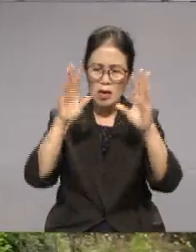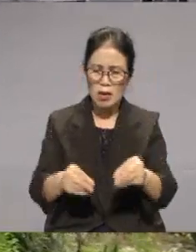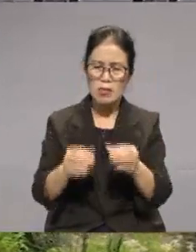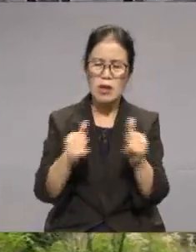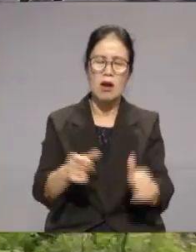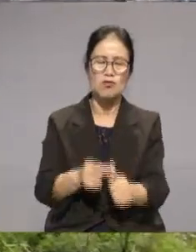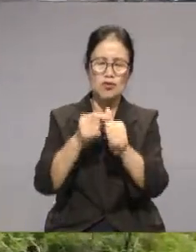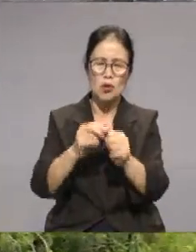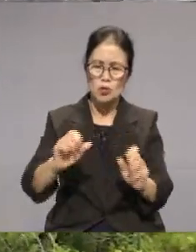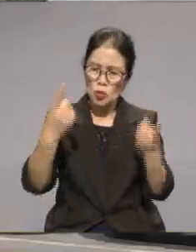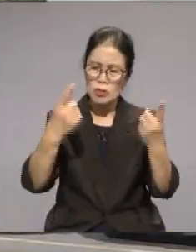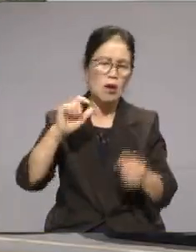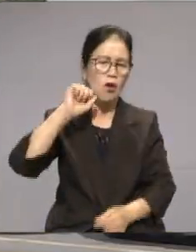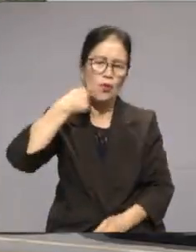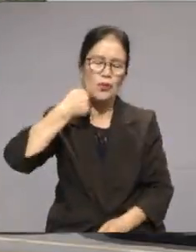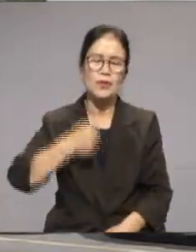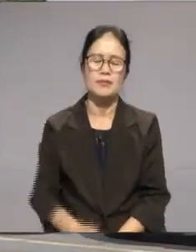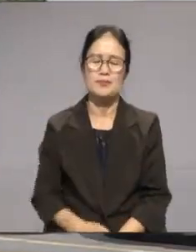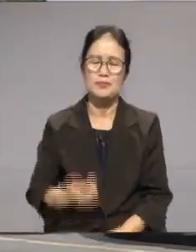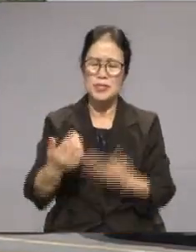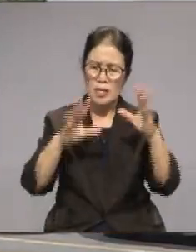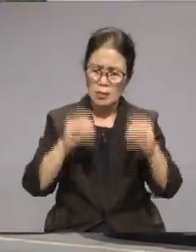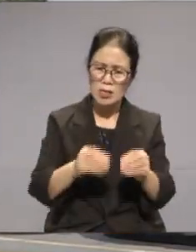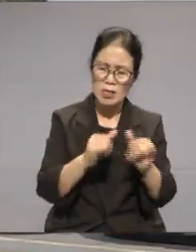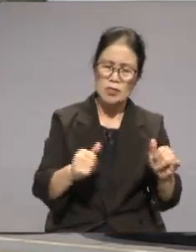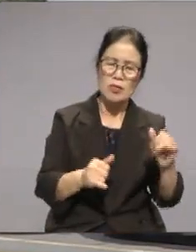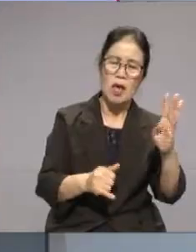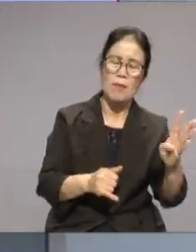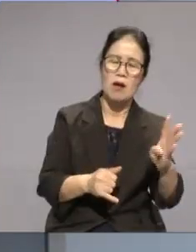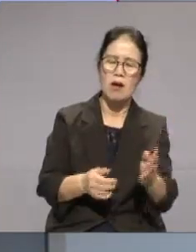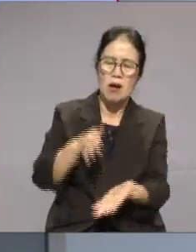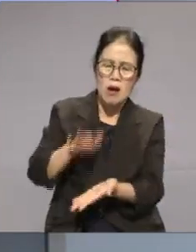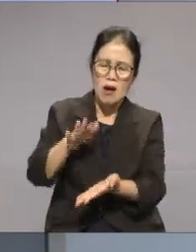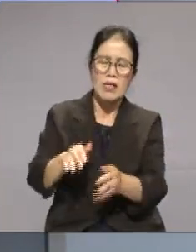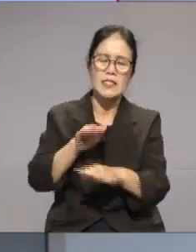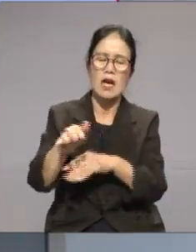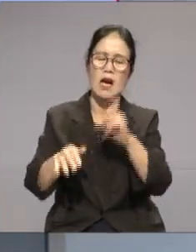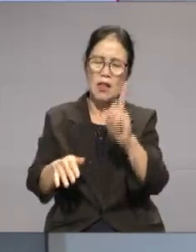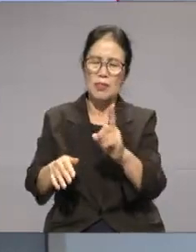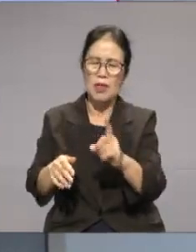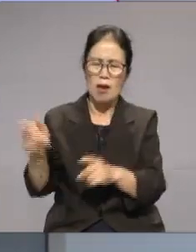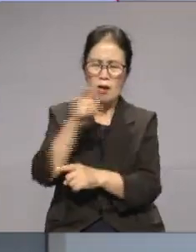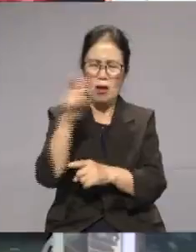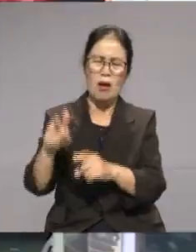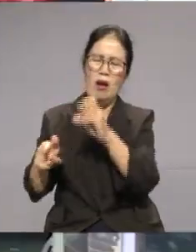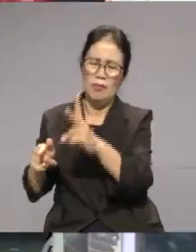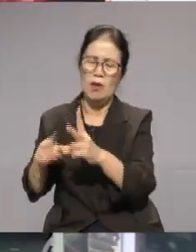펼치기에는 역부족이었습니다. 진화인력 4명에 펌프차 1대와 탱크차 1대가 전부였기